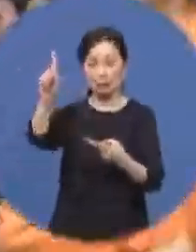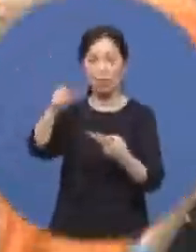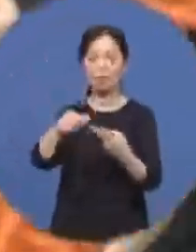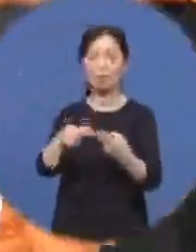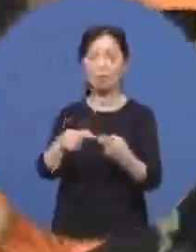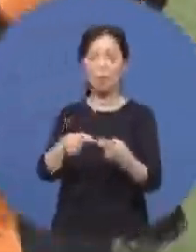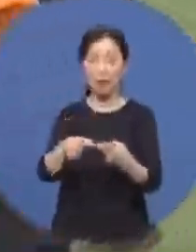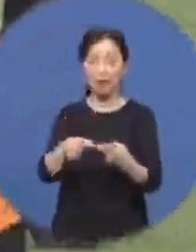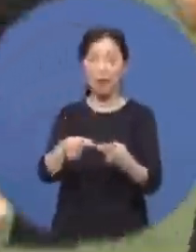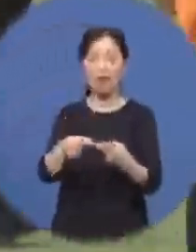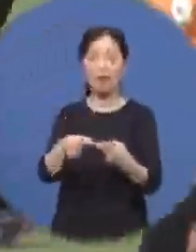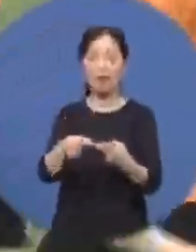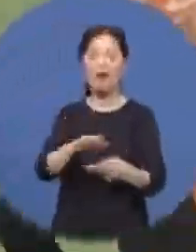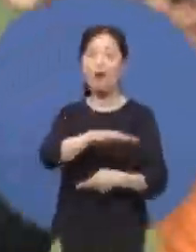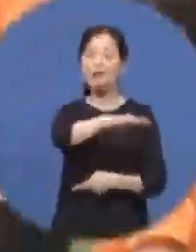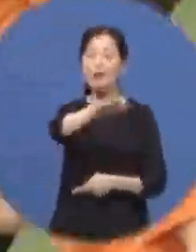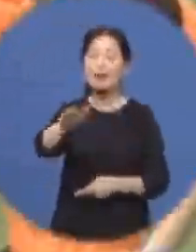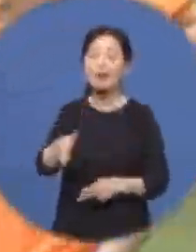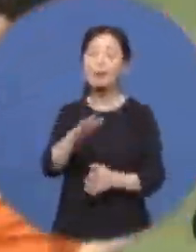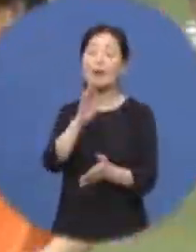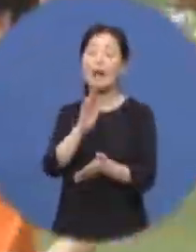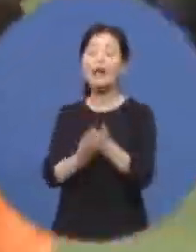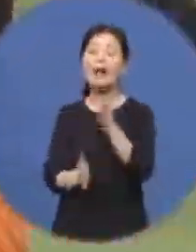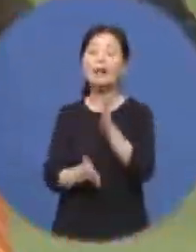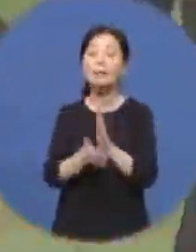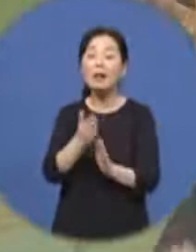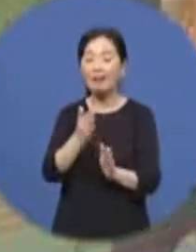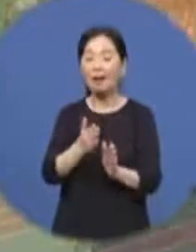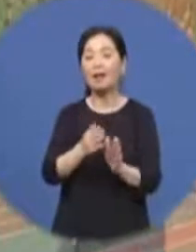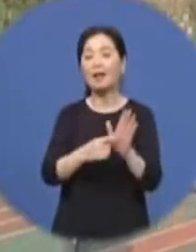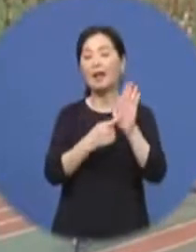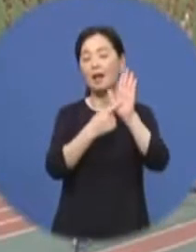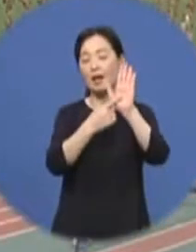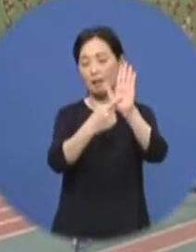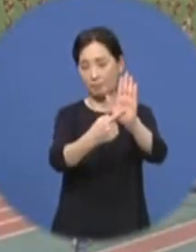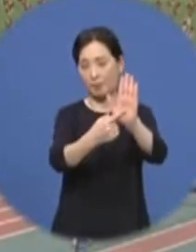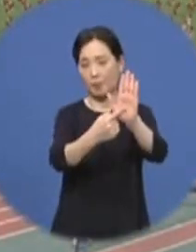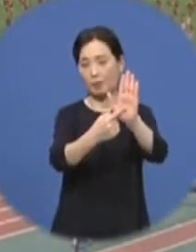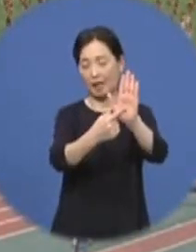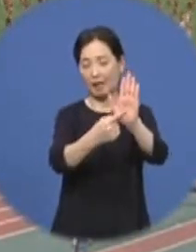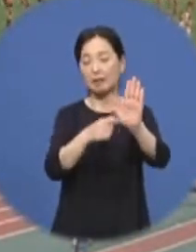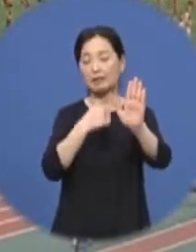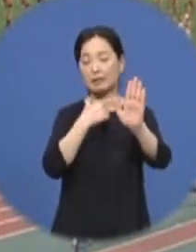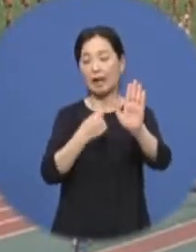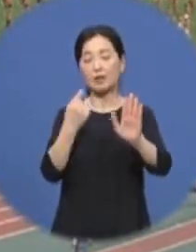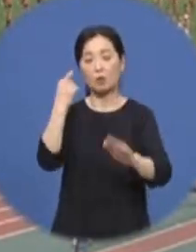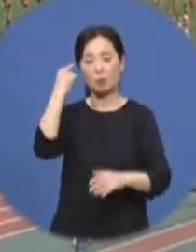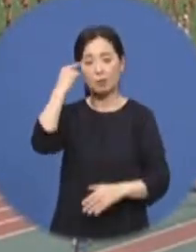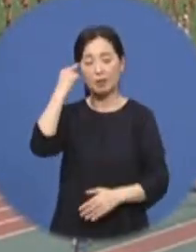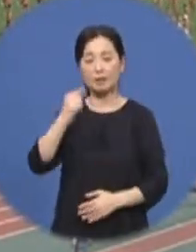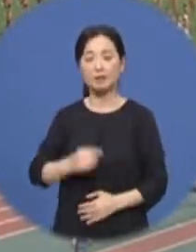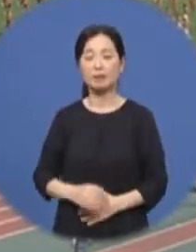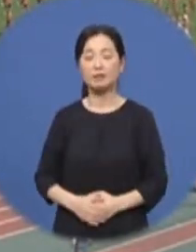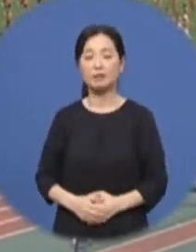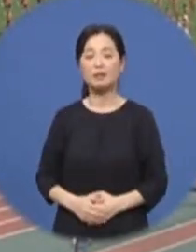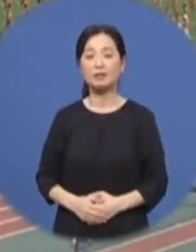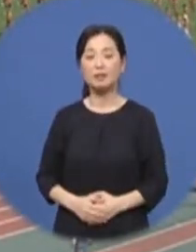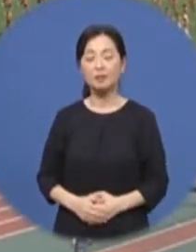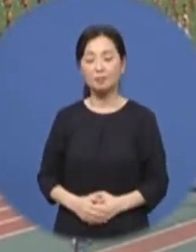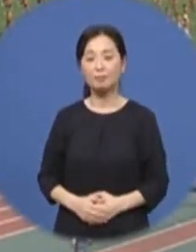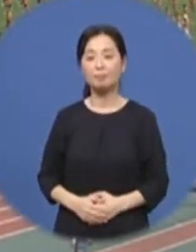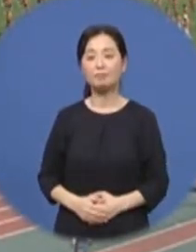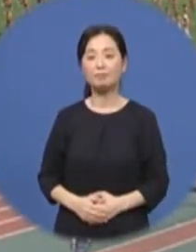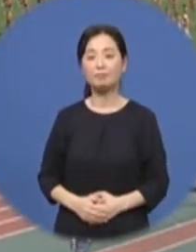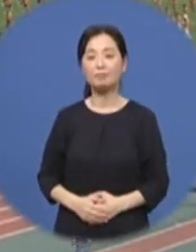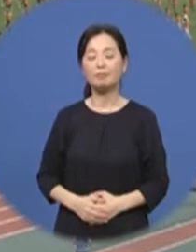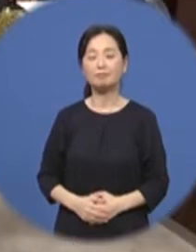い、ああいうのもですね、みんなもう一回ね、うん、出して、 はい、 なので大開会式をやりたいと思ってます ね。あ、